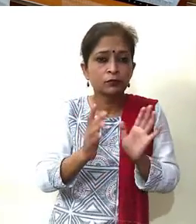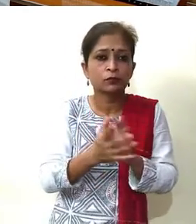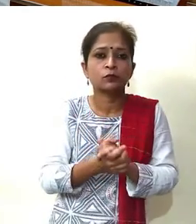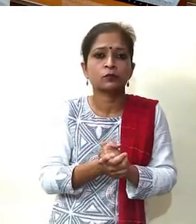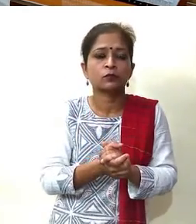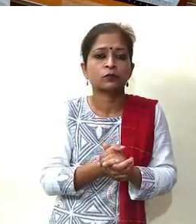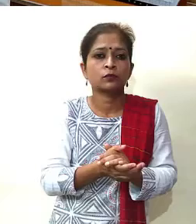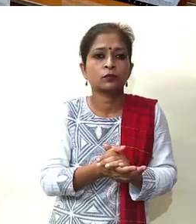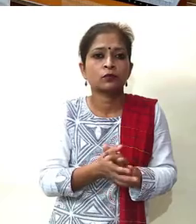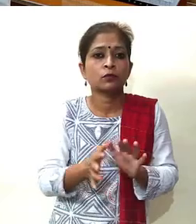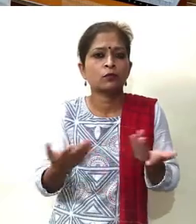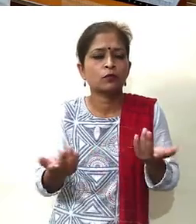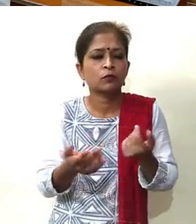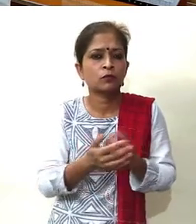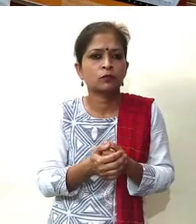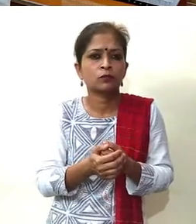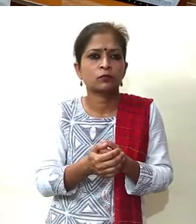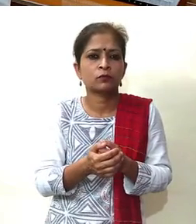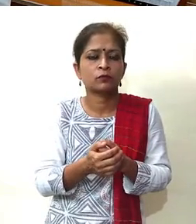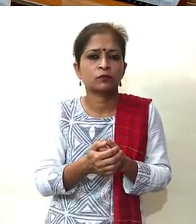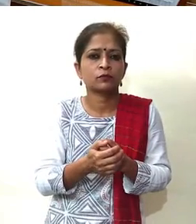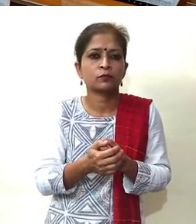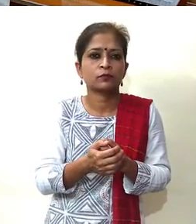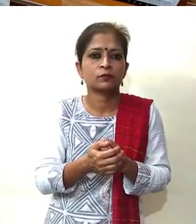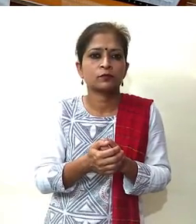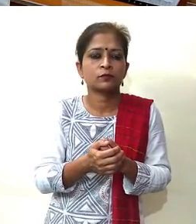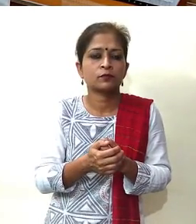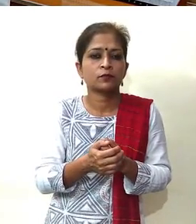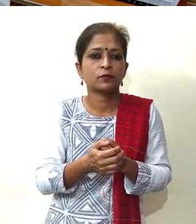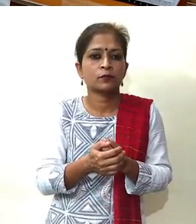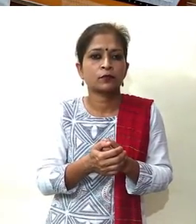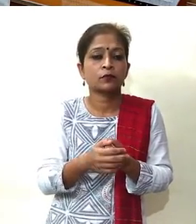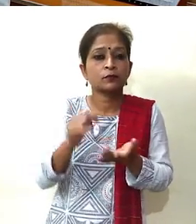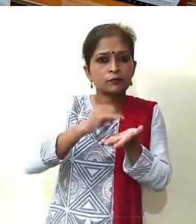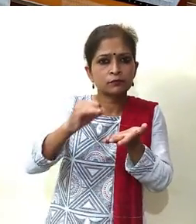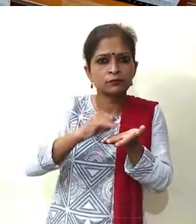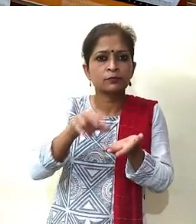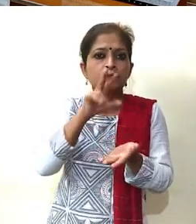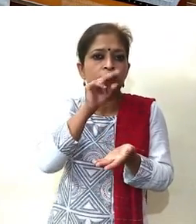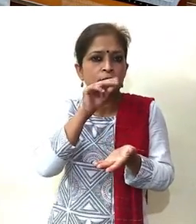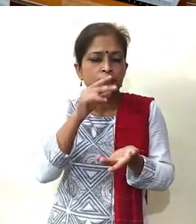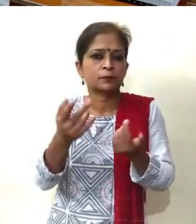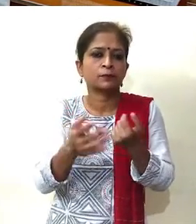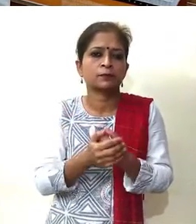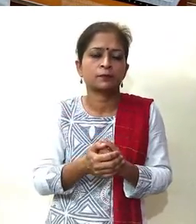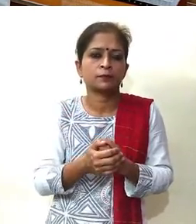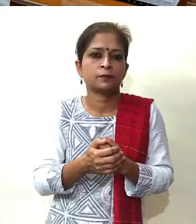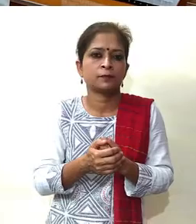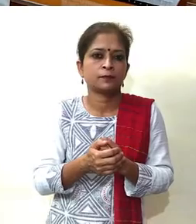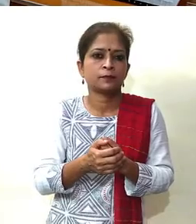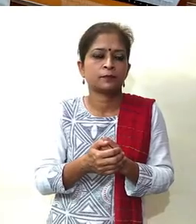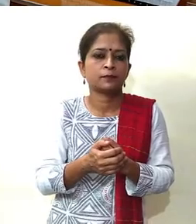हूं। न च श्रोत्र जिह्वे, न च घ्राण नेत्र, न च व्योम भूमि,